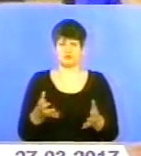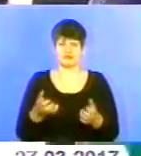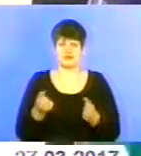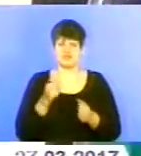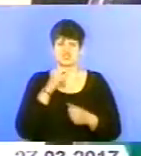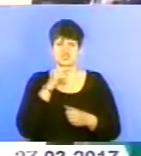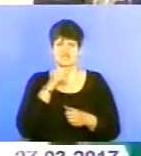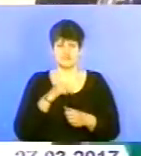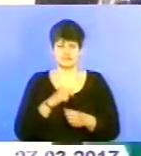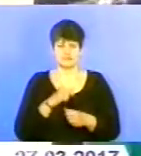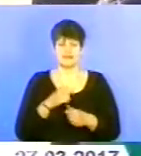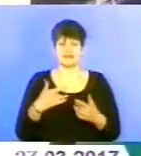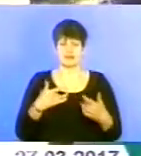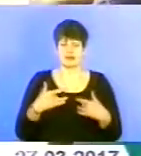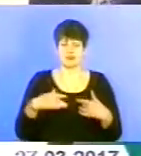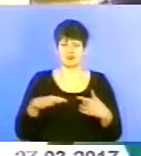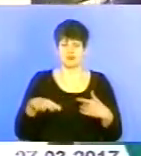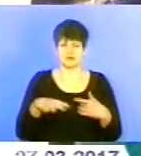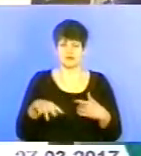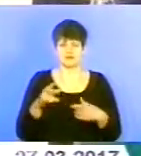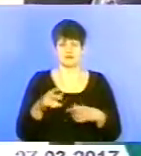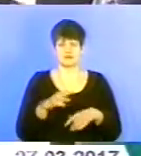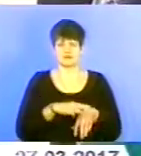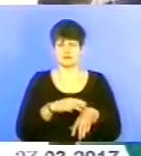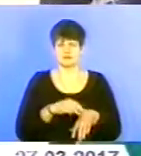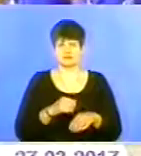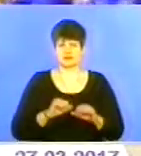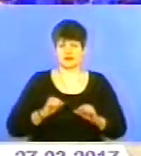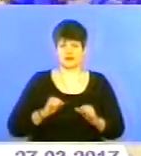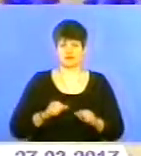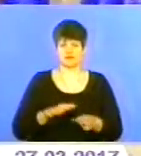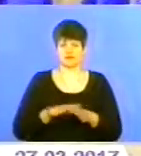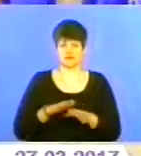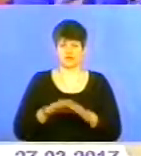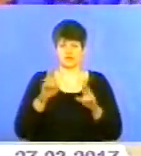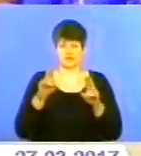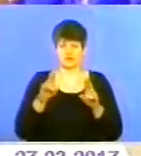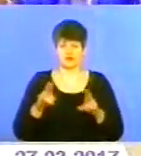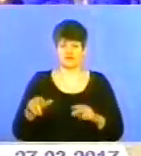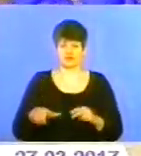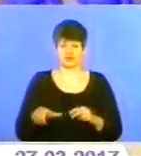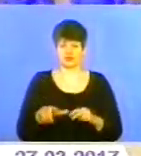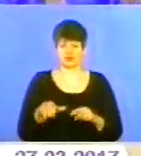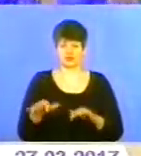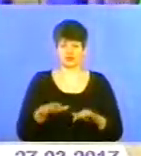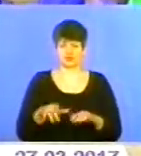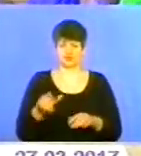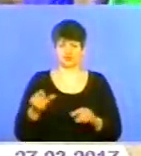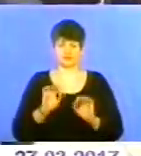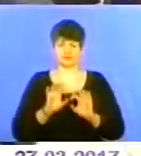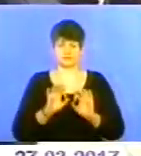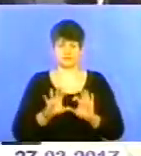Чернівців. На театральному майдані міста копи намагалися донести важливість дотримання правил дорожнього руху для громадян. Адже